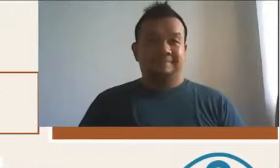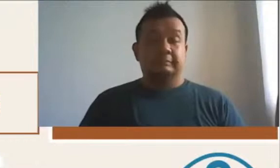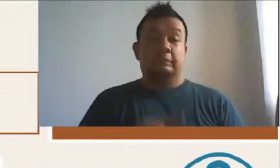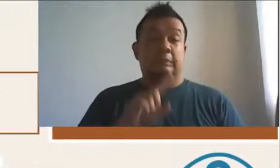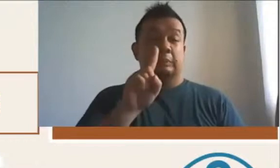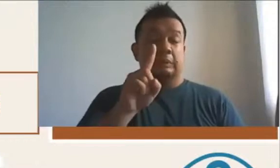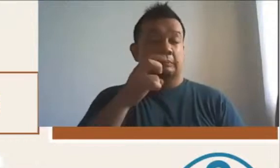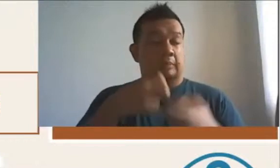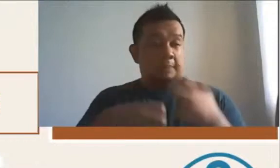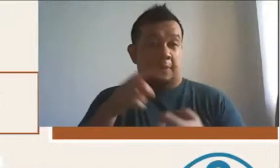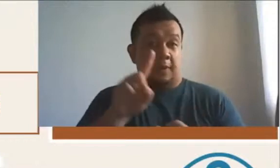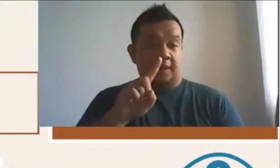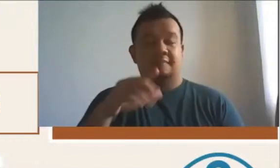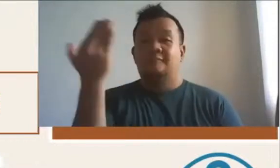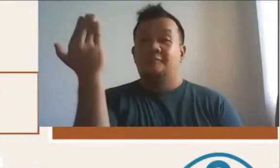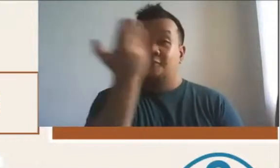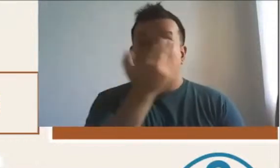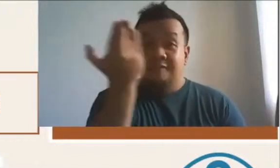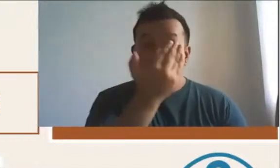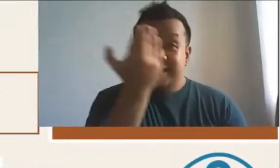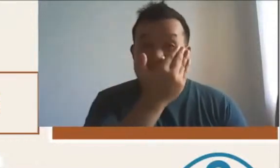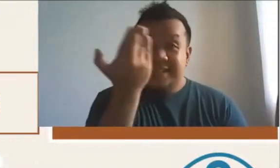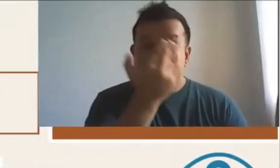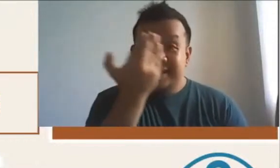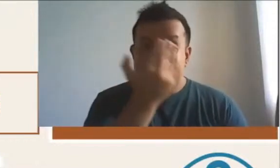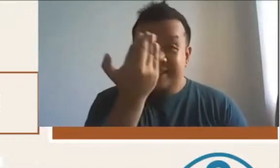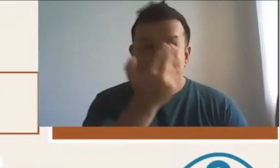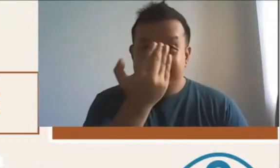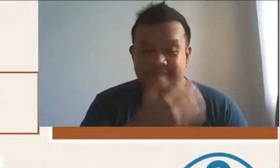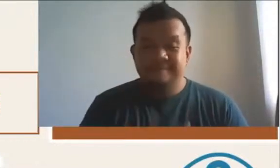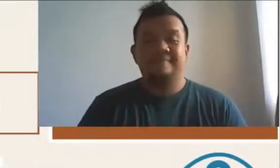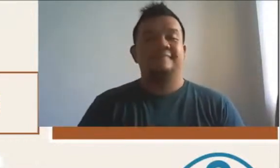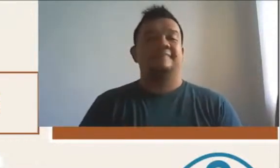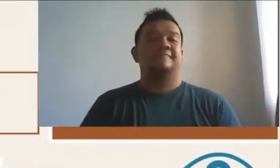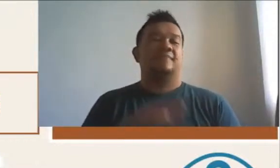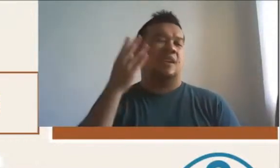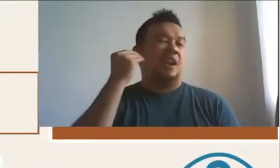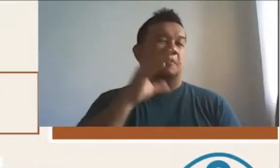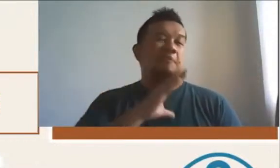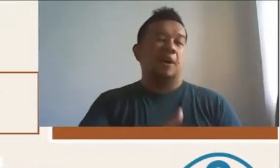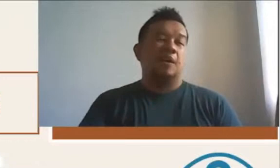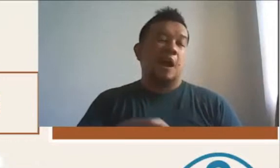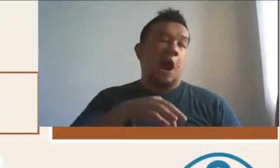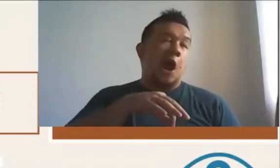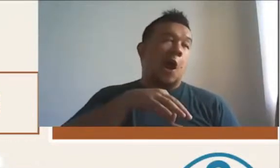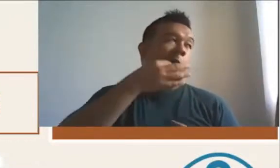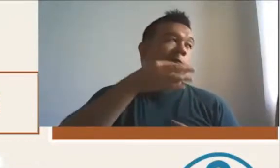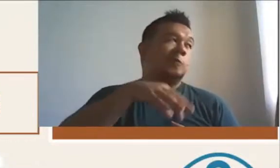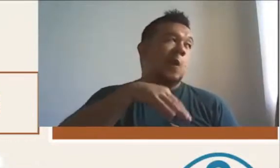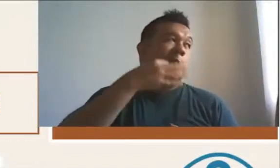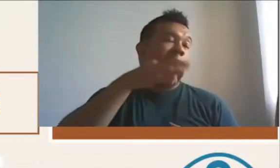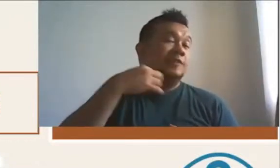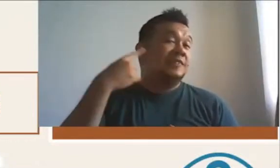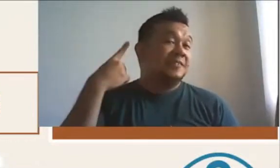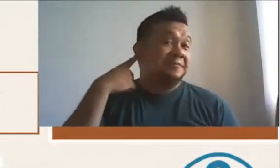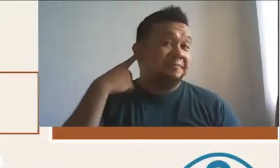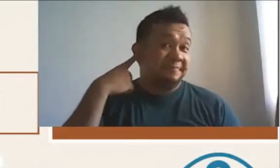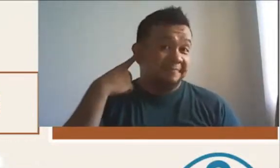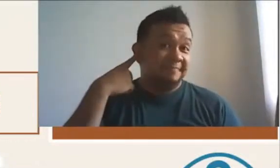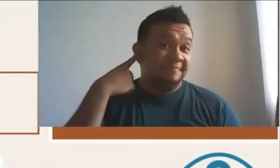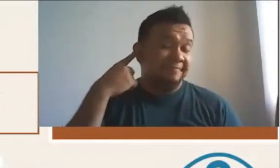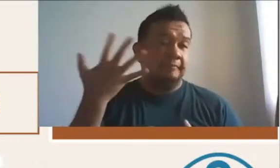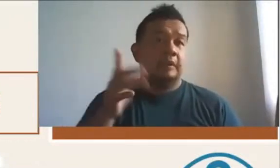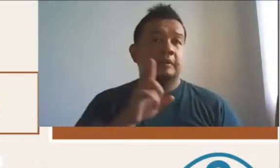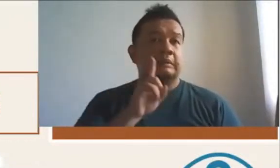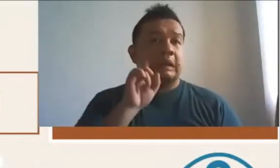movie house, yung mga hearing, okay lang, kain popcorn, naririnig niyo pa rin yung sinasabi ng kausap niyo, pero sa deaf, anong gagawin? Antay-liwanag yung